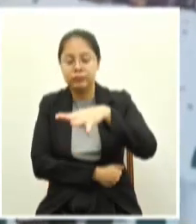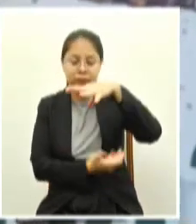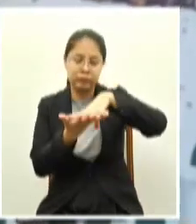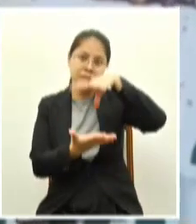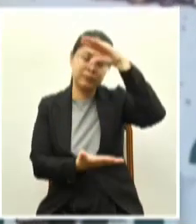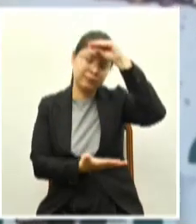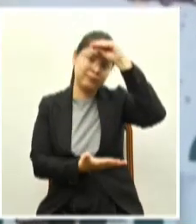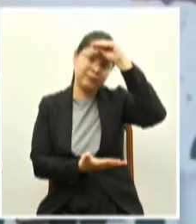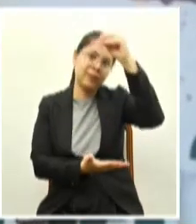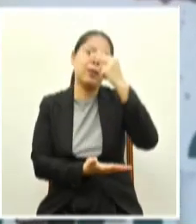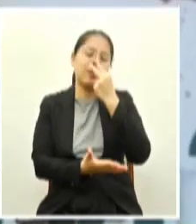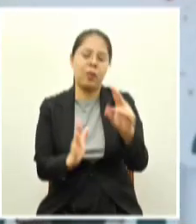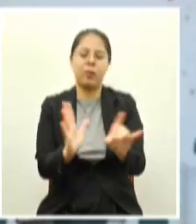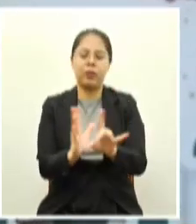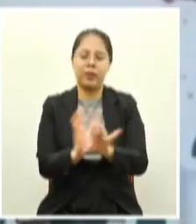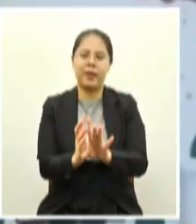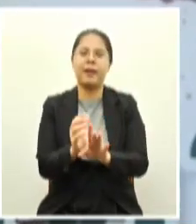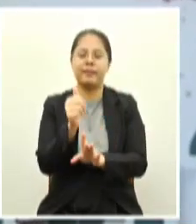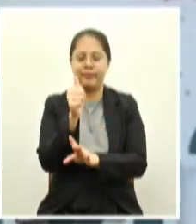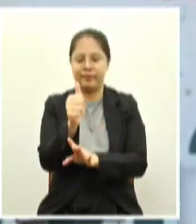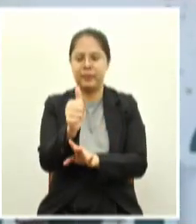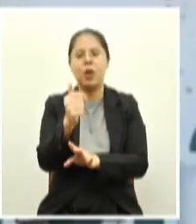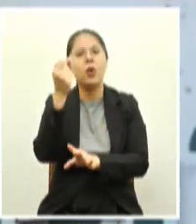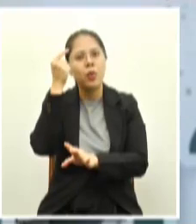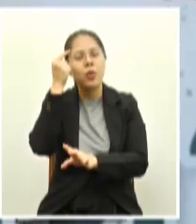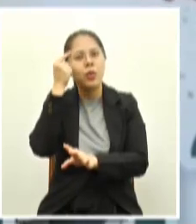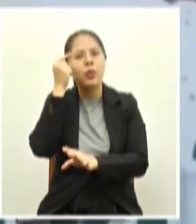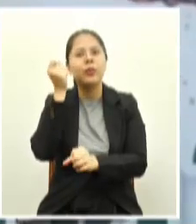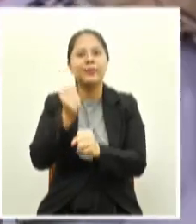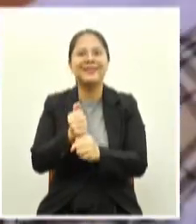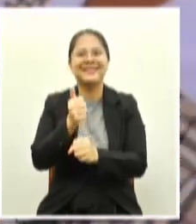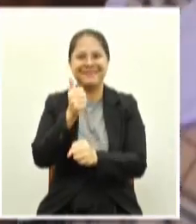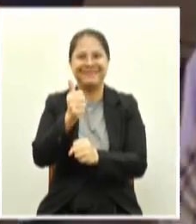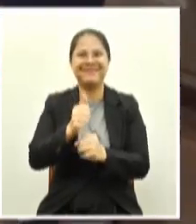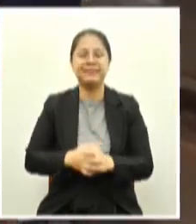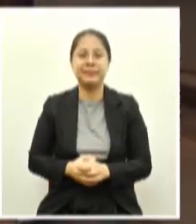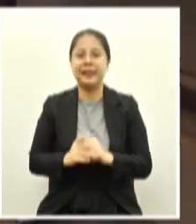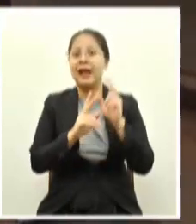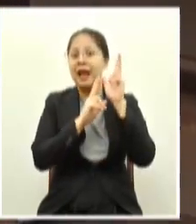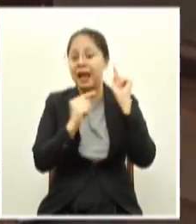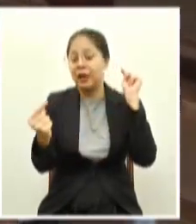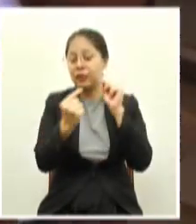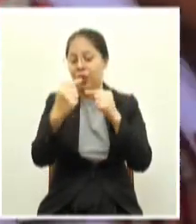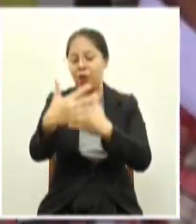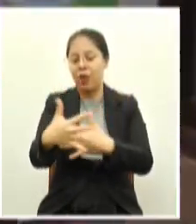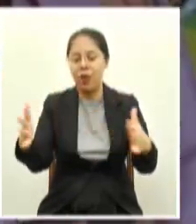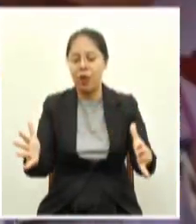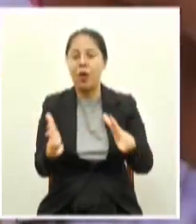เป็นคนที่มีคุณภาพและก็ได้เรียนรู้อย่างยั่งยืนครับ และรายการเปิดกล่องห้องเรียน